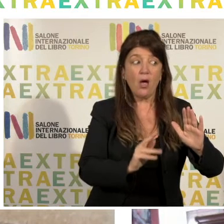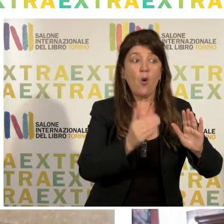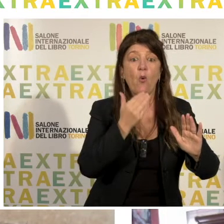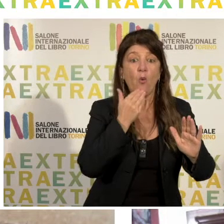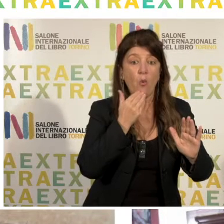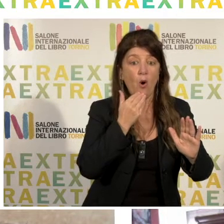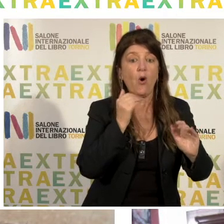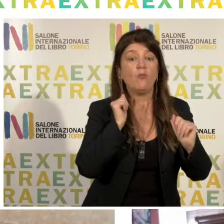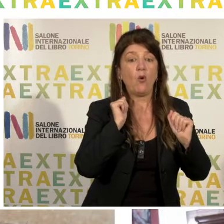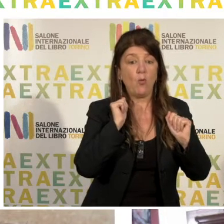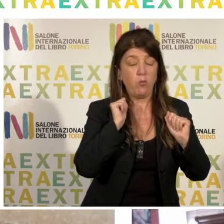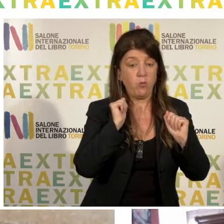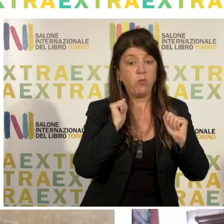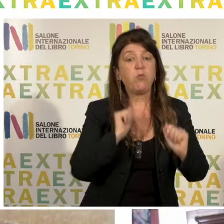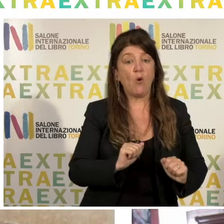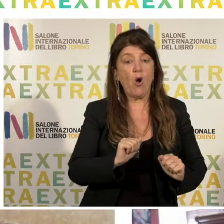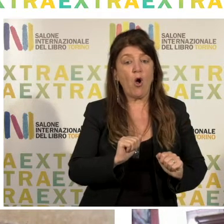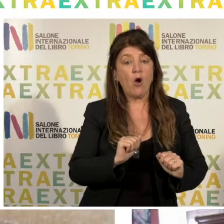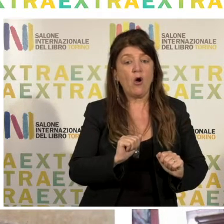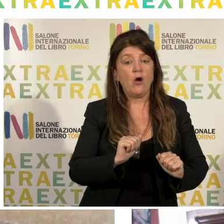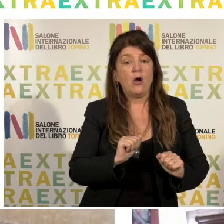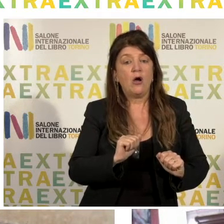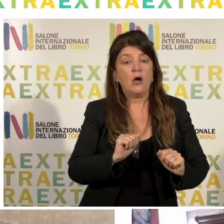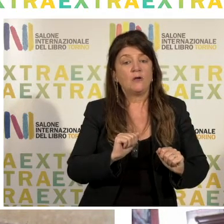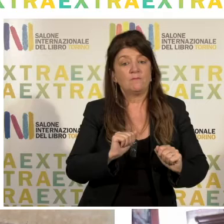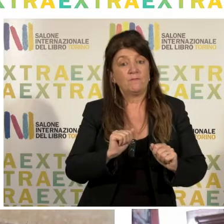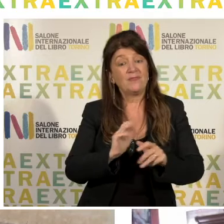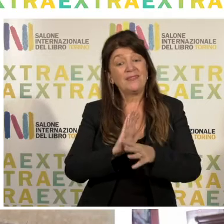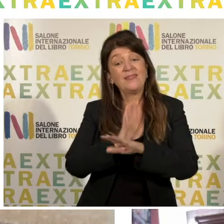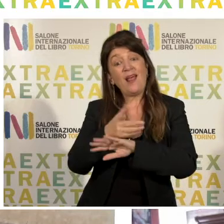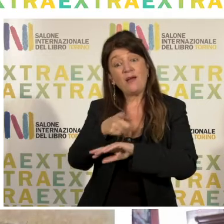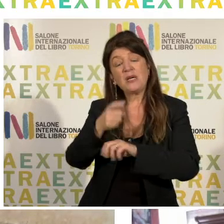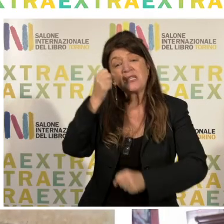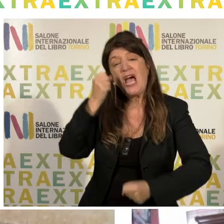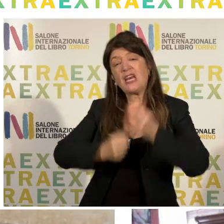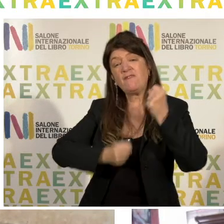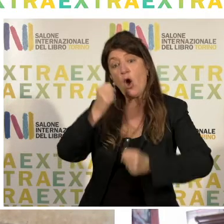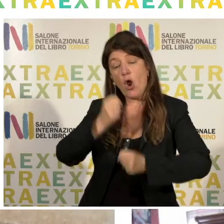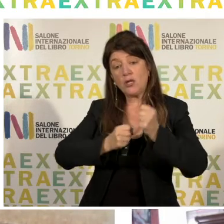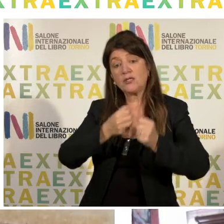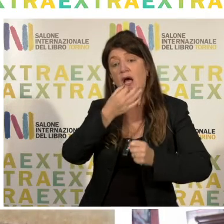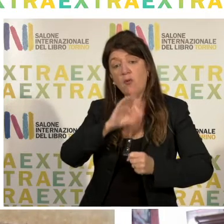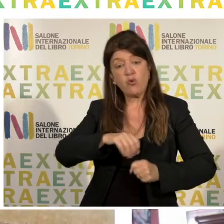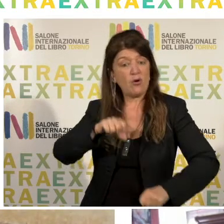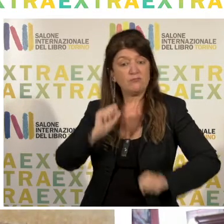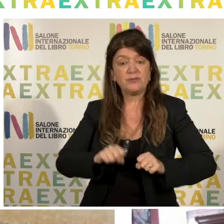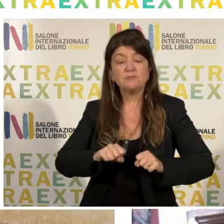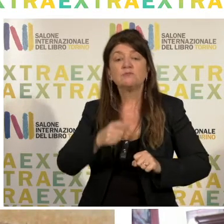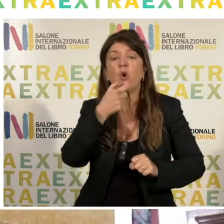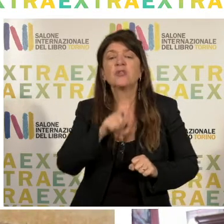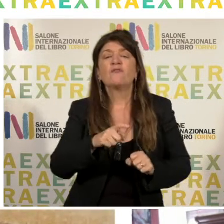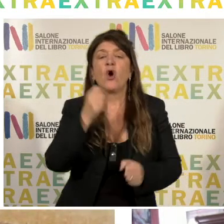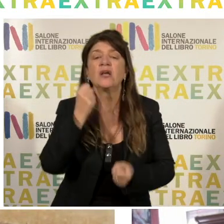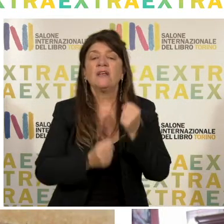la rivolta, perché la rivolta consente di trasformare l'individuo, che in sé